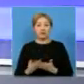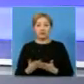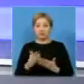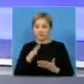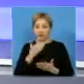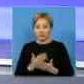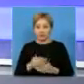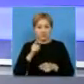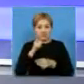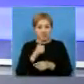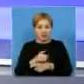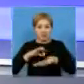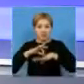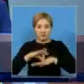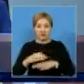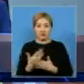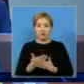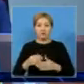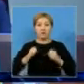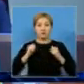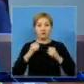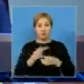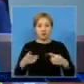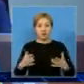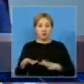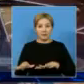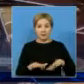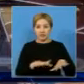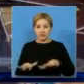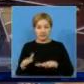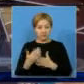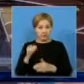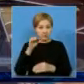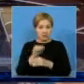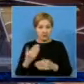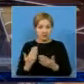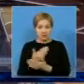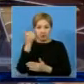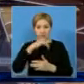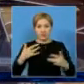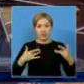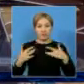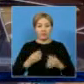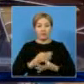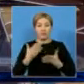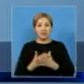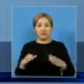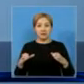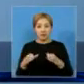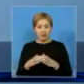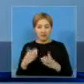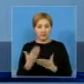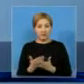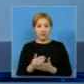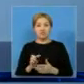время в стране запрещается проведение зрелищных, спортивных и других массовых мероприятий, включая новогодние утренники и праздничные корпоративы.